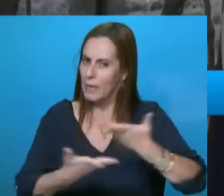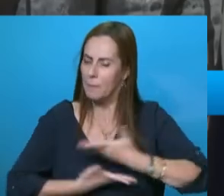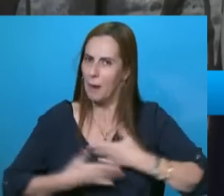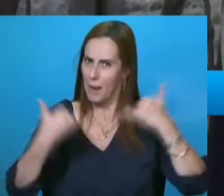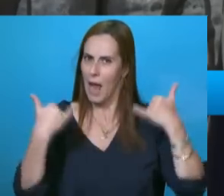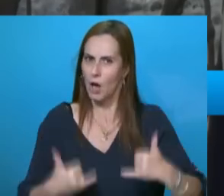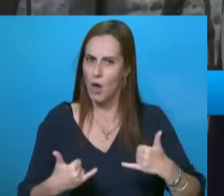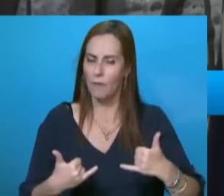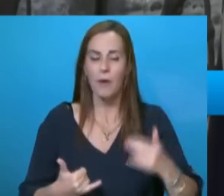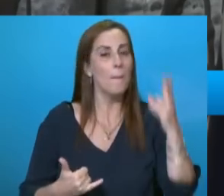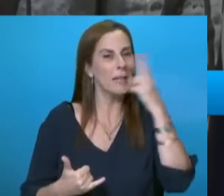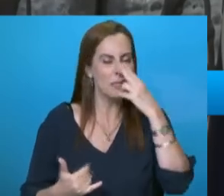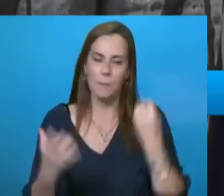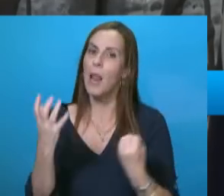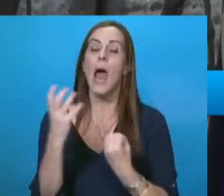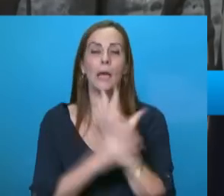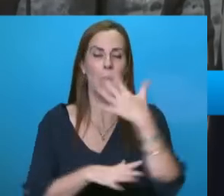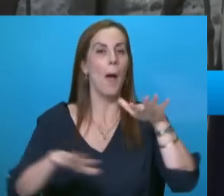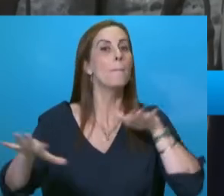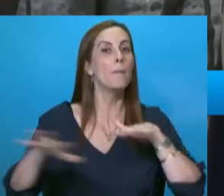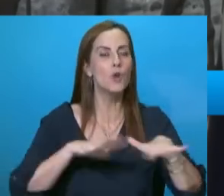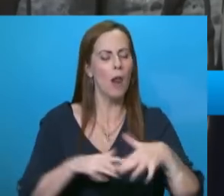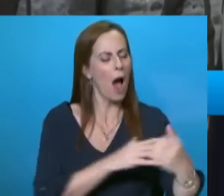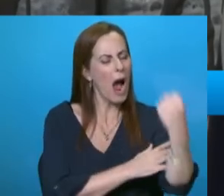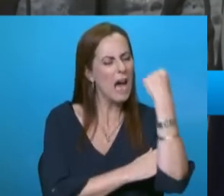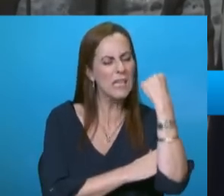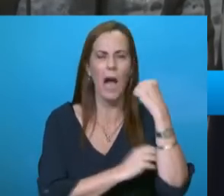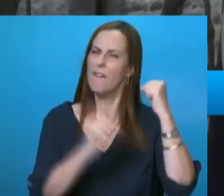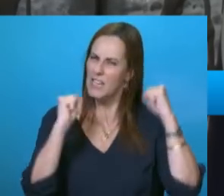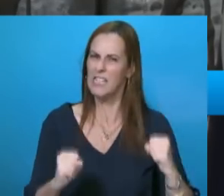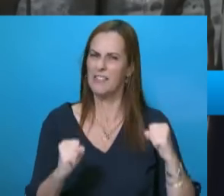כעת, בניסיון להקים ממשלה חזקה ויציבה.